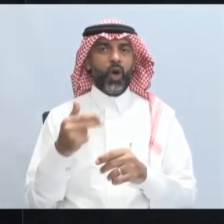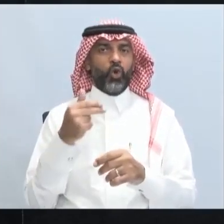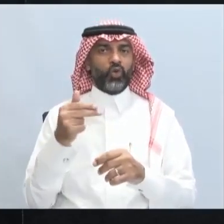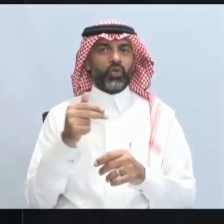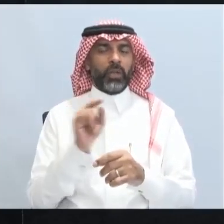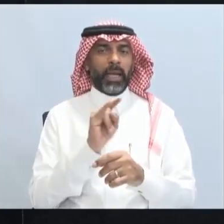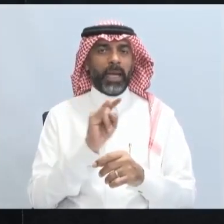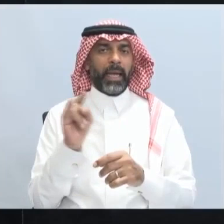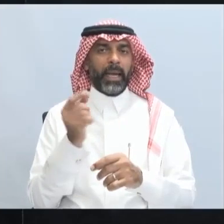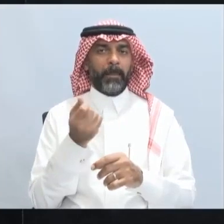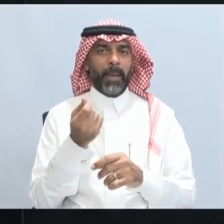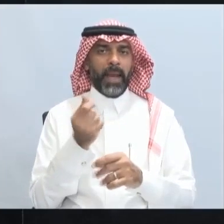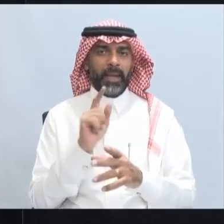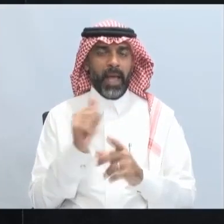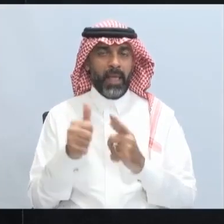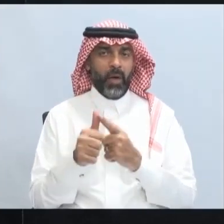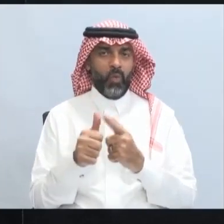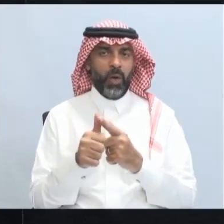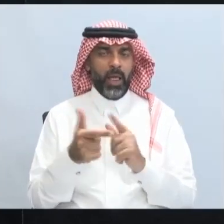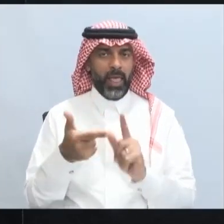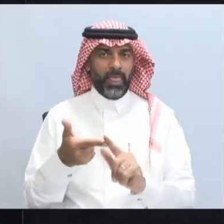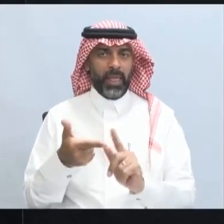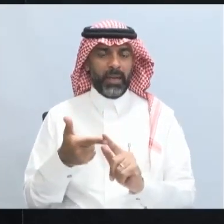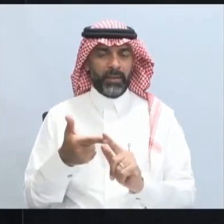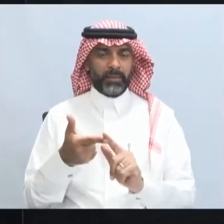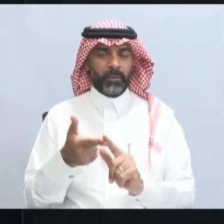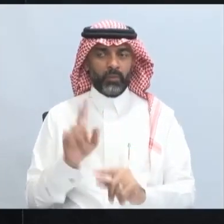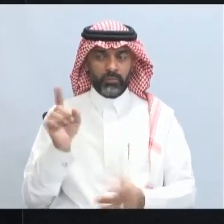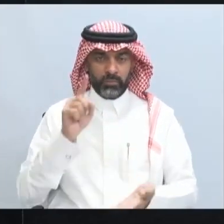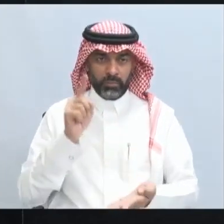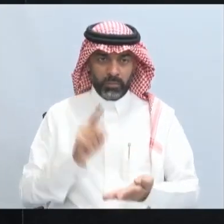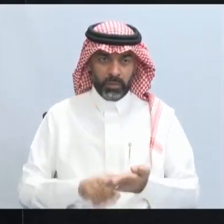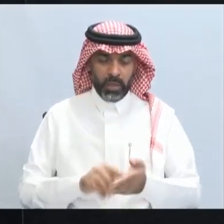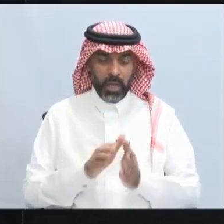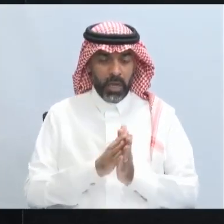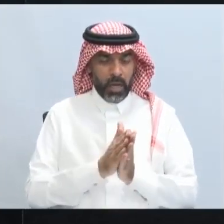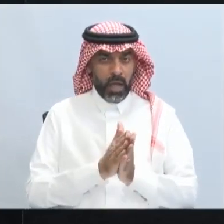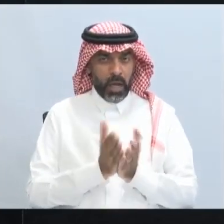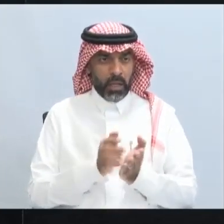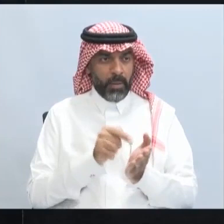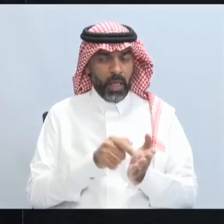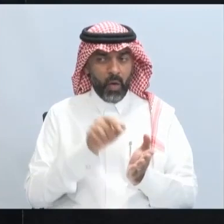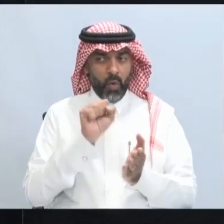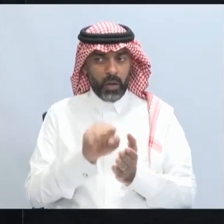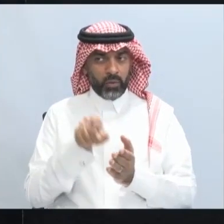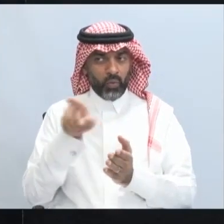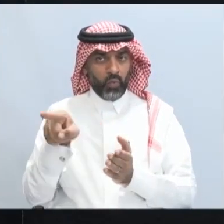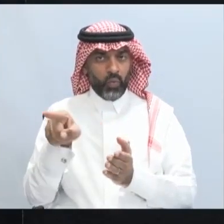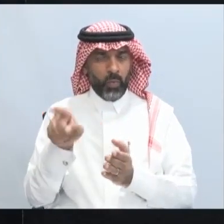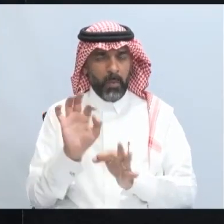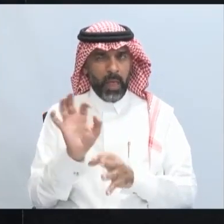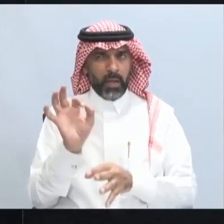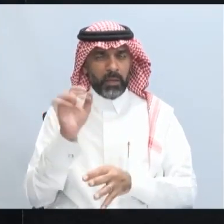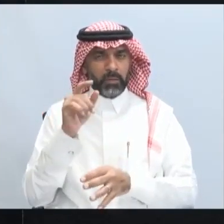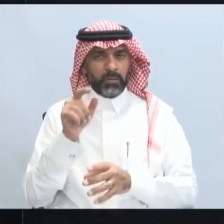الفكري هذا العنصر الاول العنصر الثاني بعد ان يتاكد ان هذا الشيء هو يملكه خالد